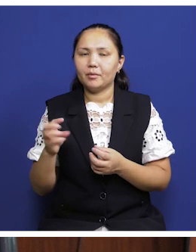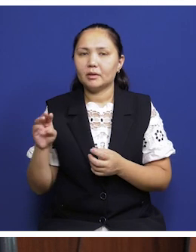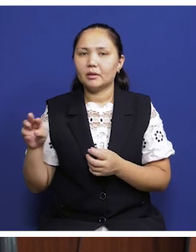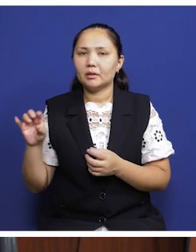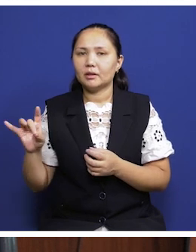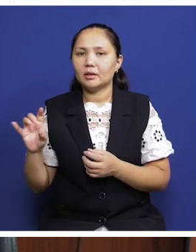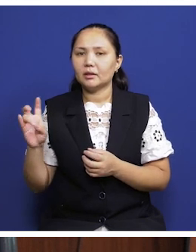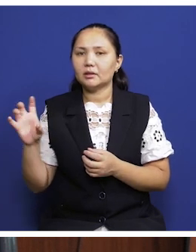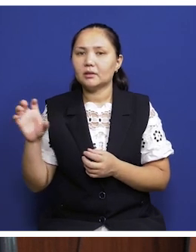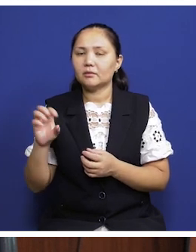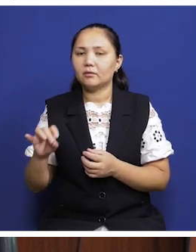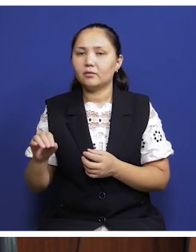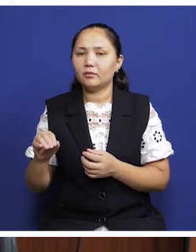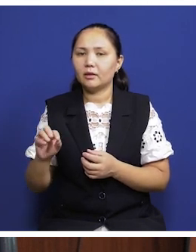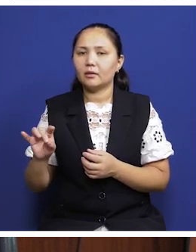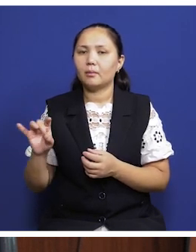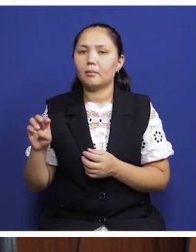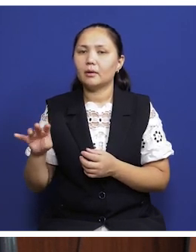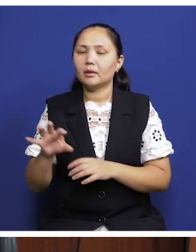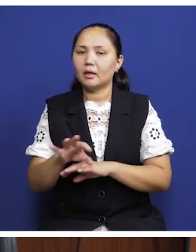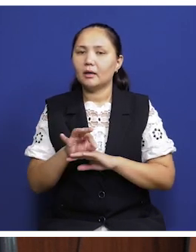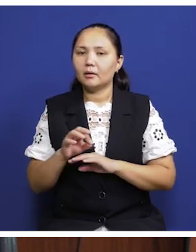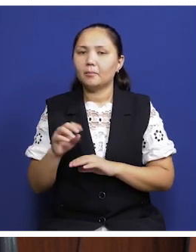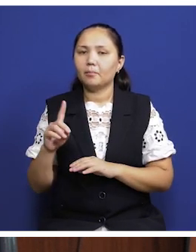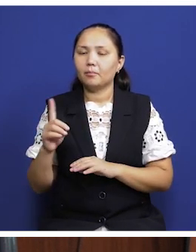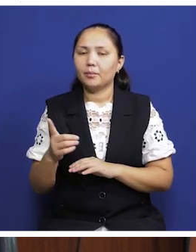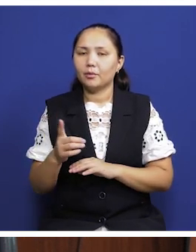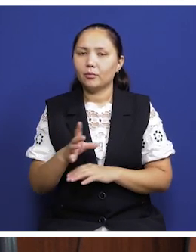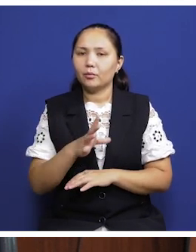трансформатор қойып бұл мәселені әзірге тоқты